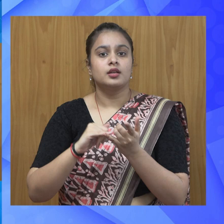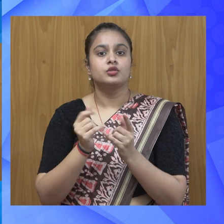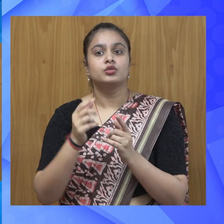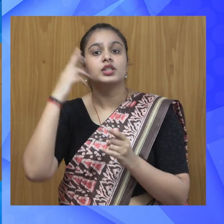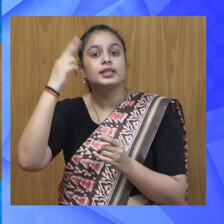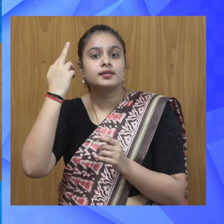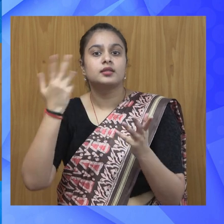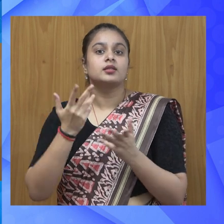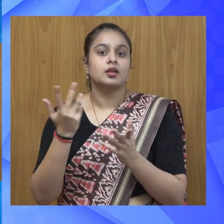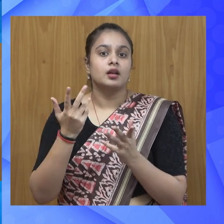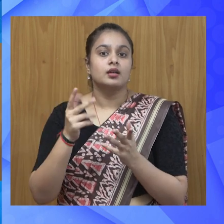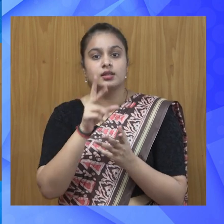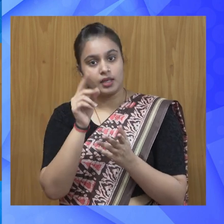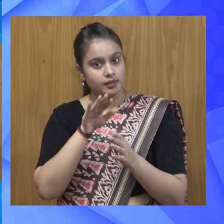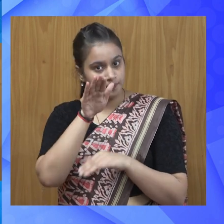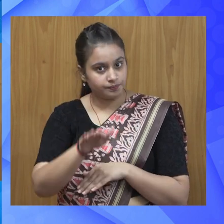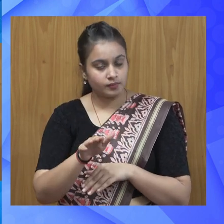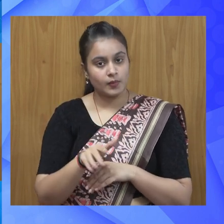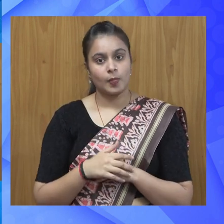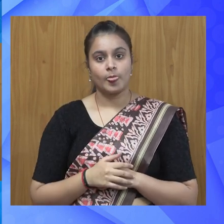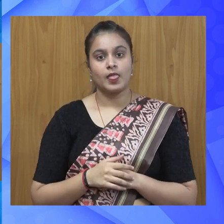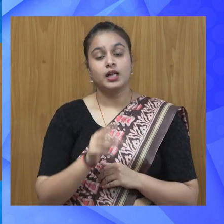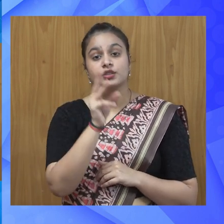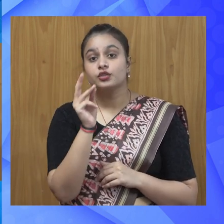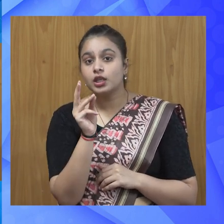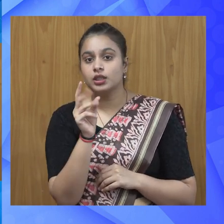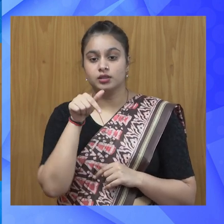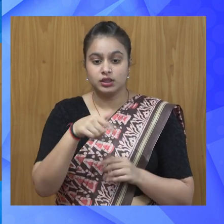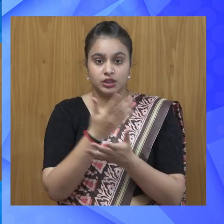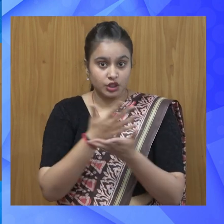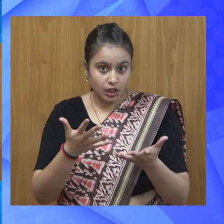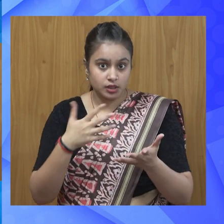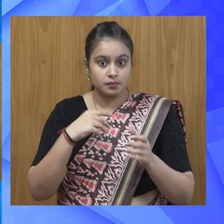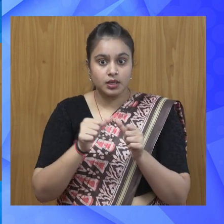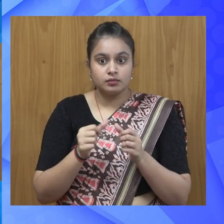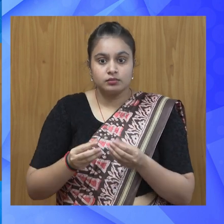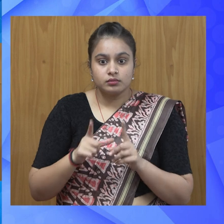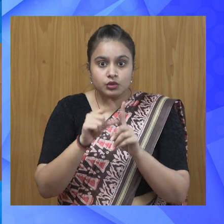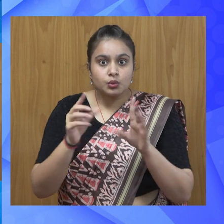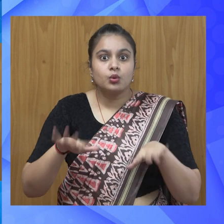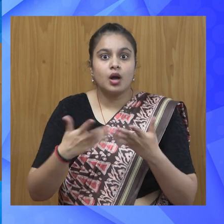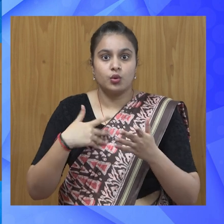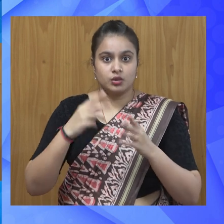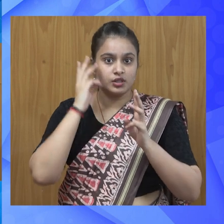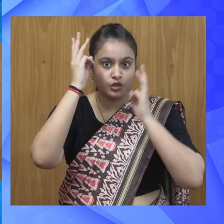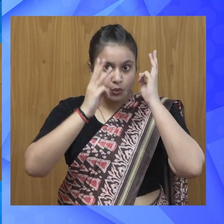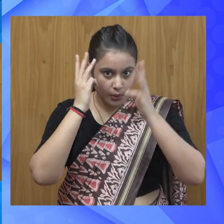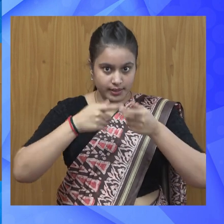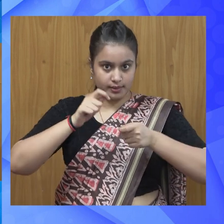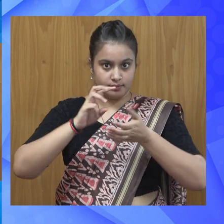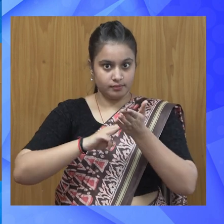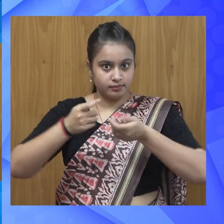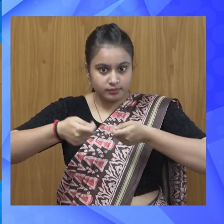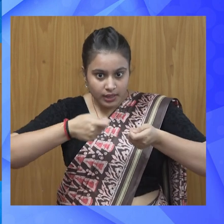कारण क्या हो सकता है, वो दूसरा स्टेप हो गया। फिर उस चीजों को समझिए कि मुझे कैसे अप्लाई करना है अपने स्ट्रेस को मैनेज करने के लिए,